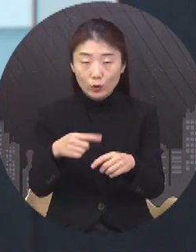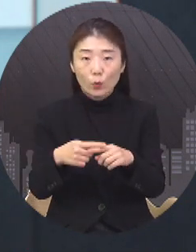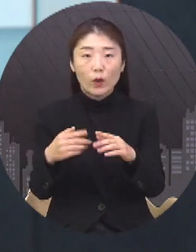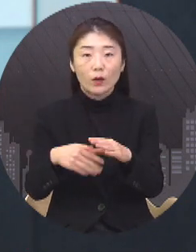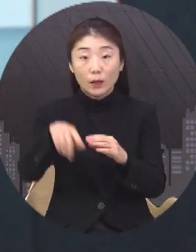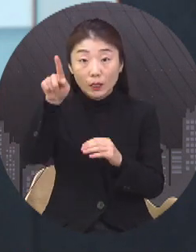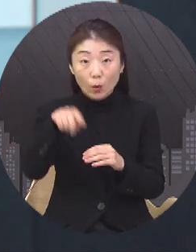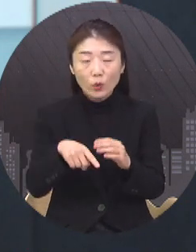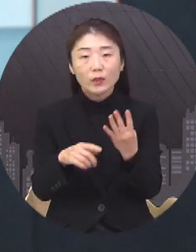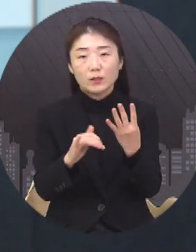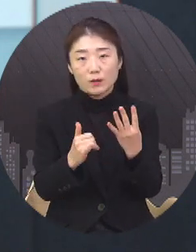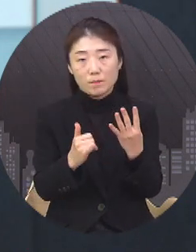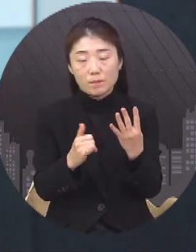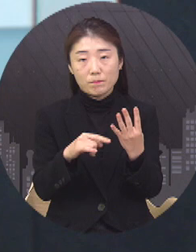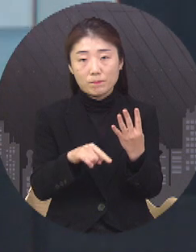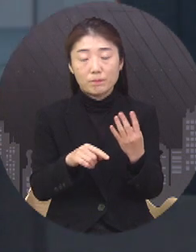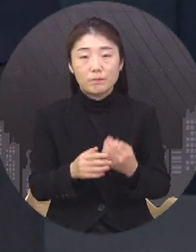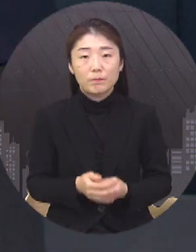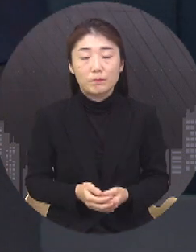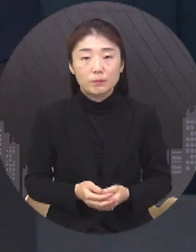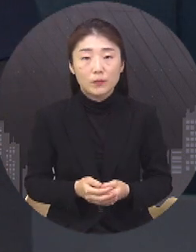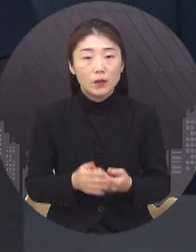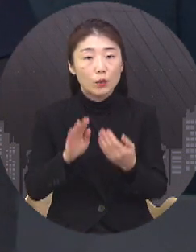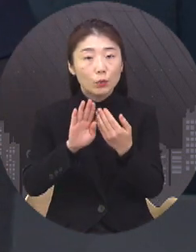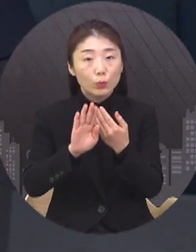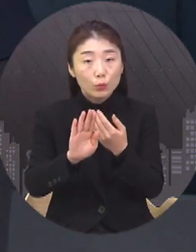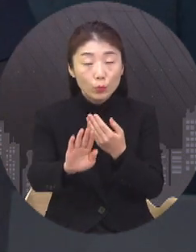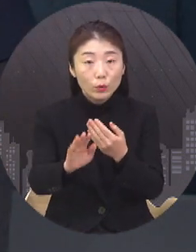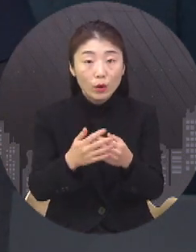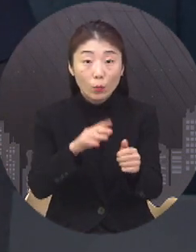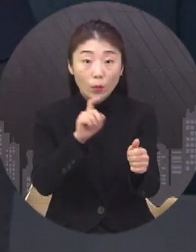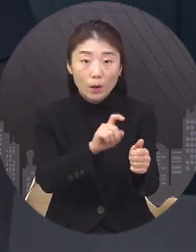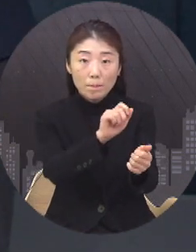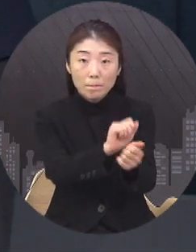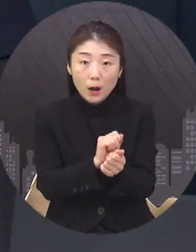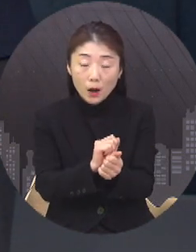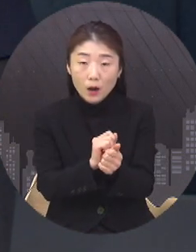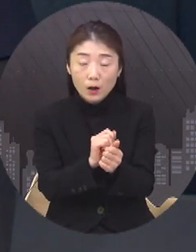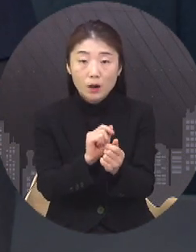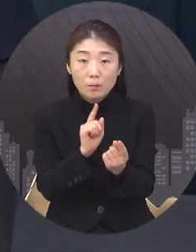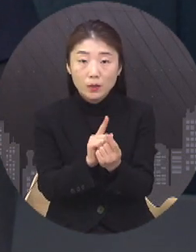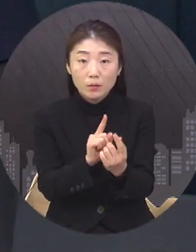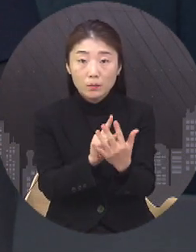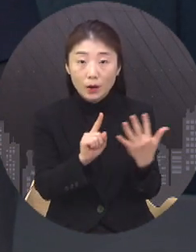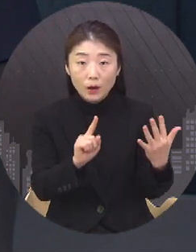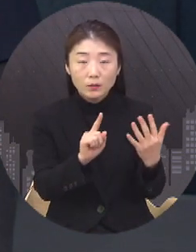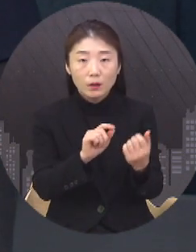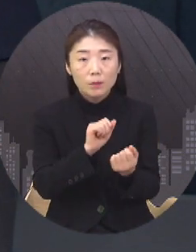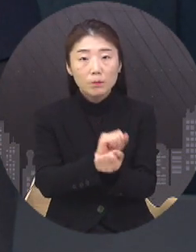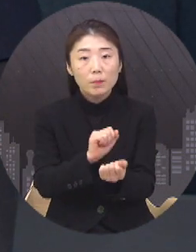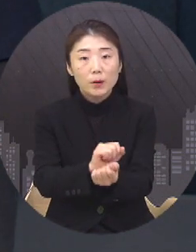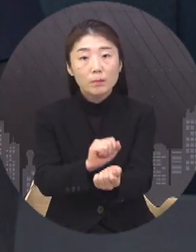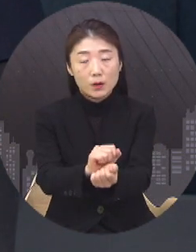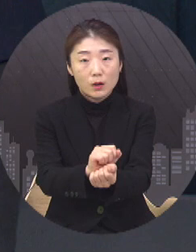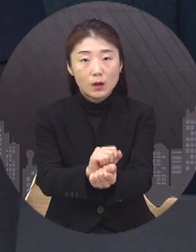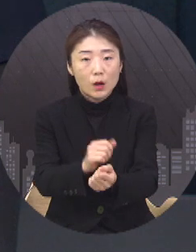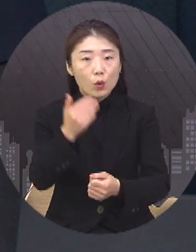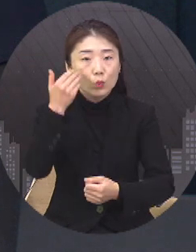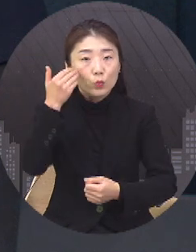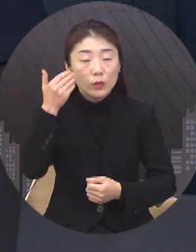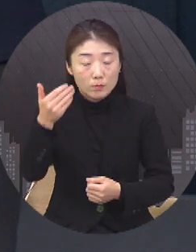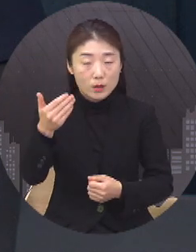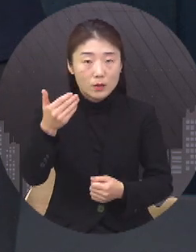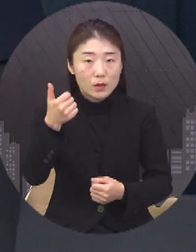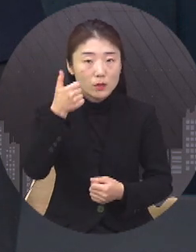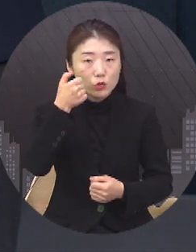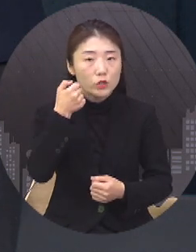온 네 명의 얻습니다 그대의 학진 자 의 접촉자 을 중심으로 연수의 감염이 있다며 단 9일만에